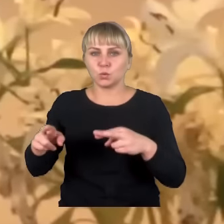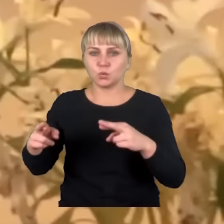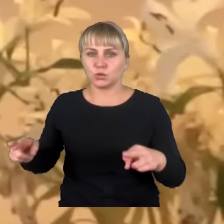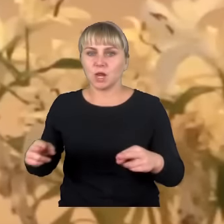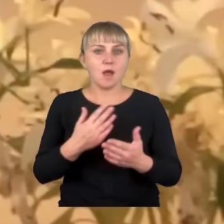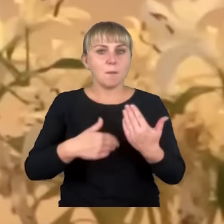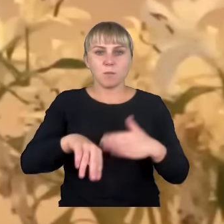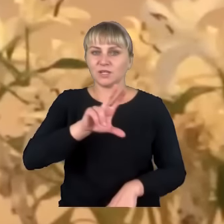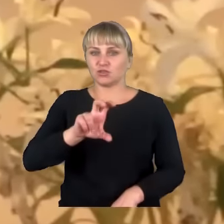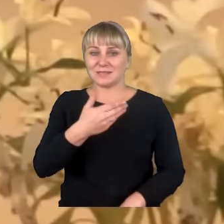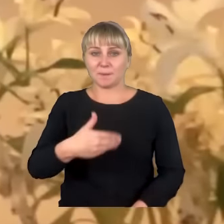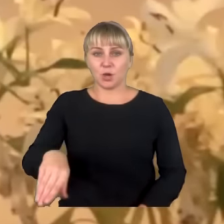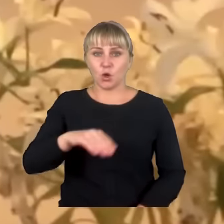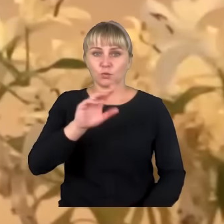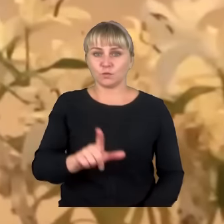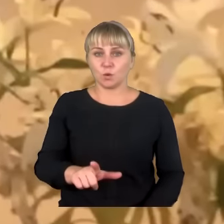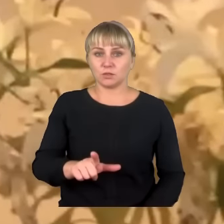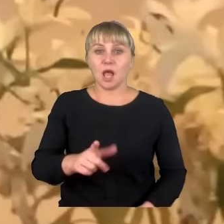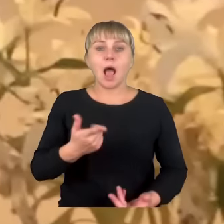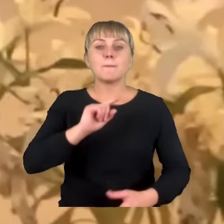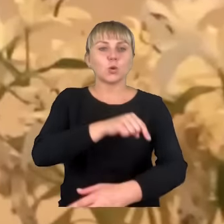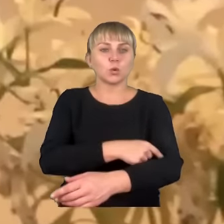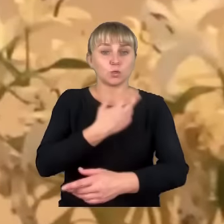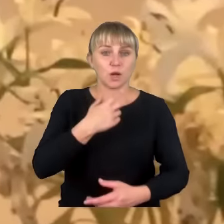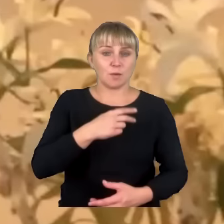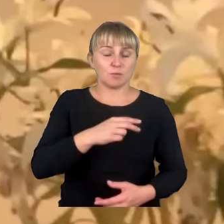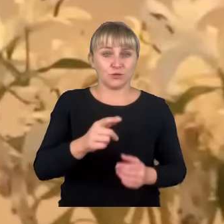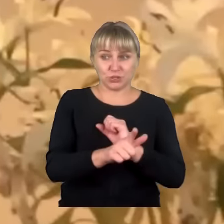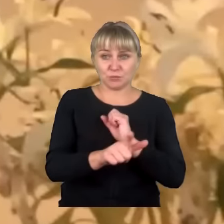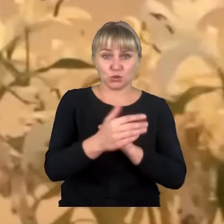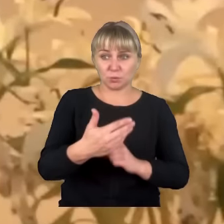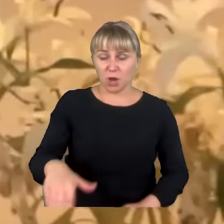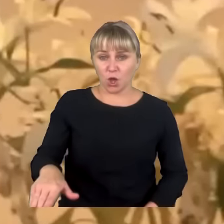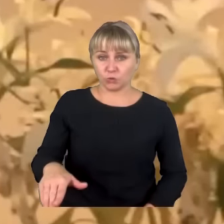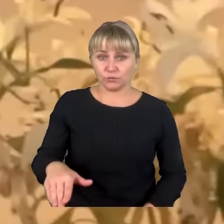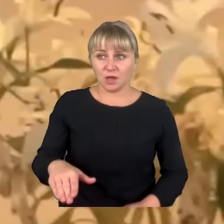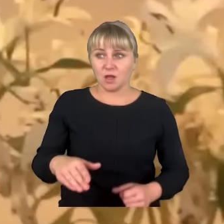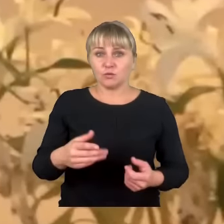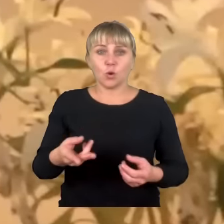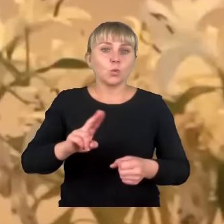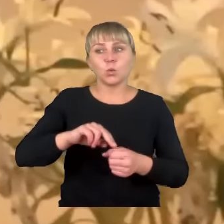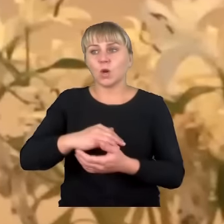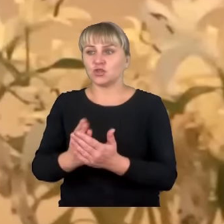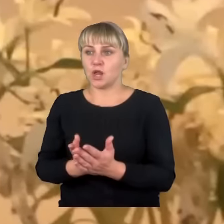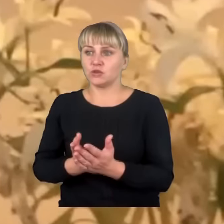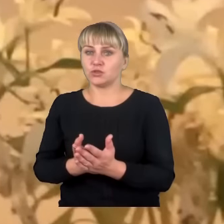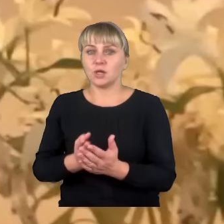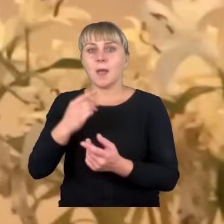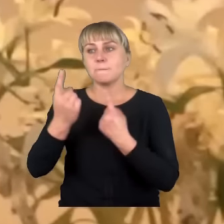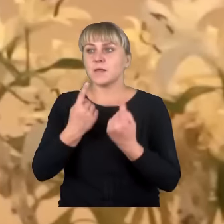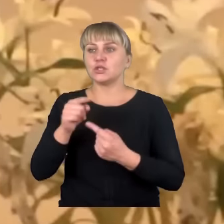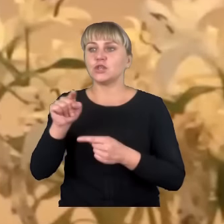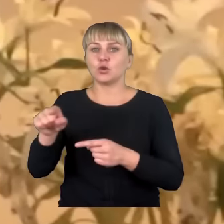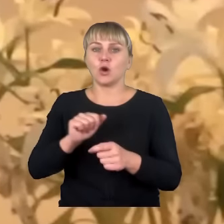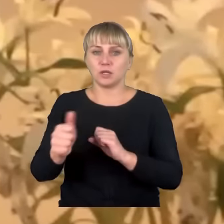300 milionów złotych. Prokuratura mówi o 70 milionach, więc jestem ciekaw, która część tej działalności wydała się prokuraturze wyjątkowo, że